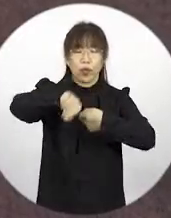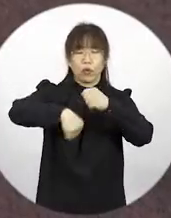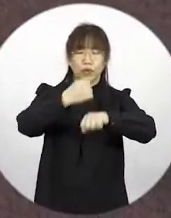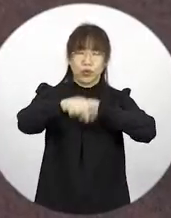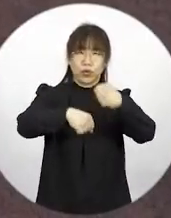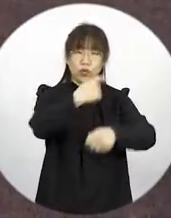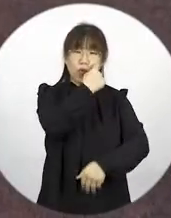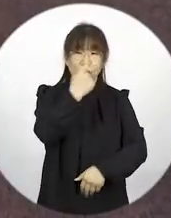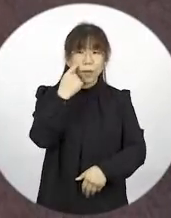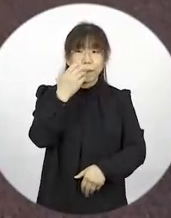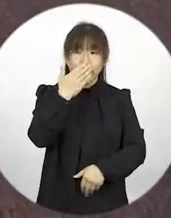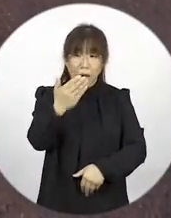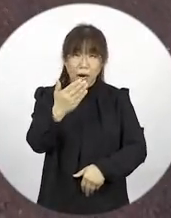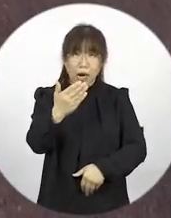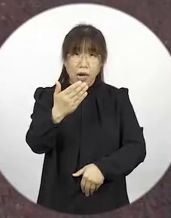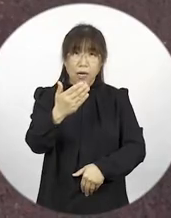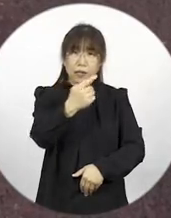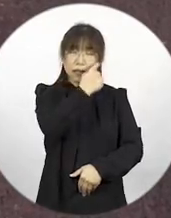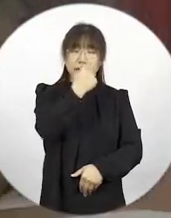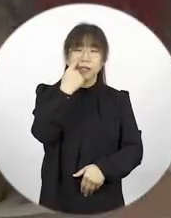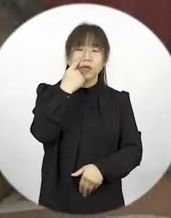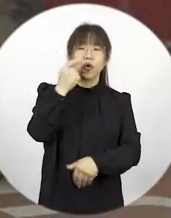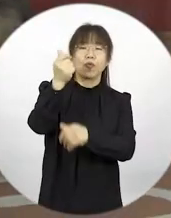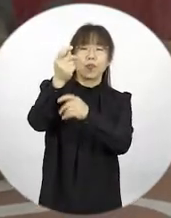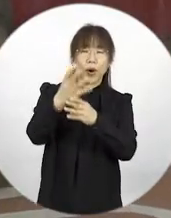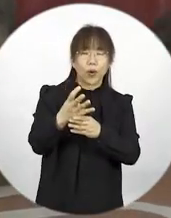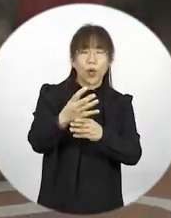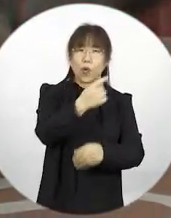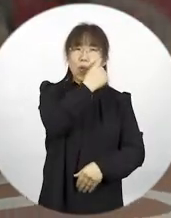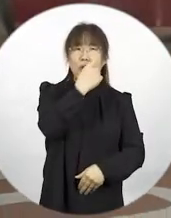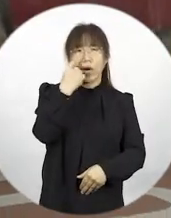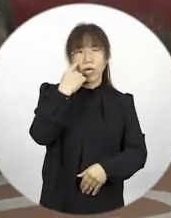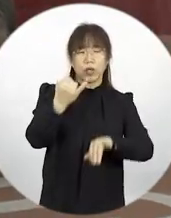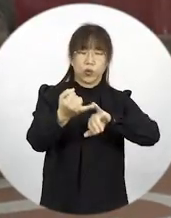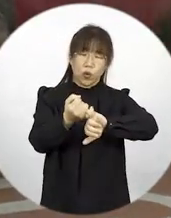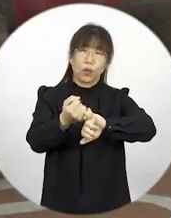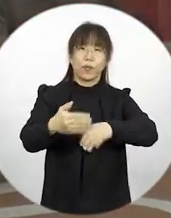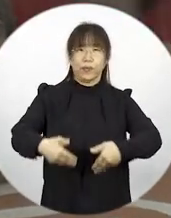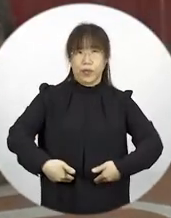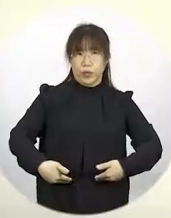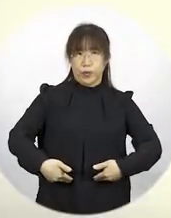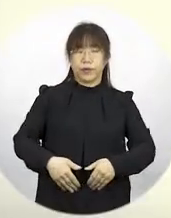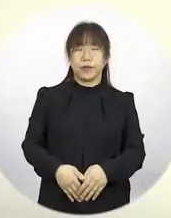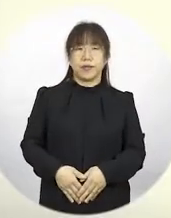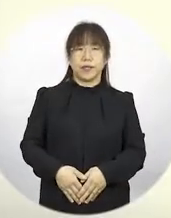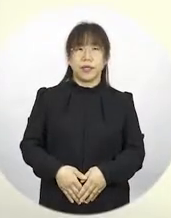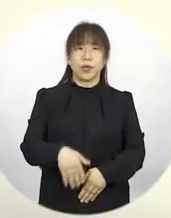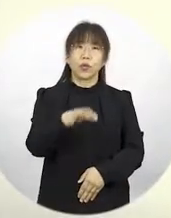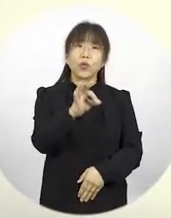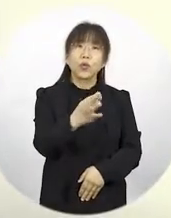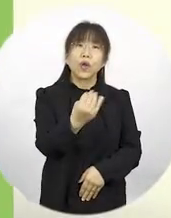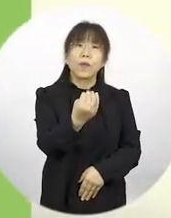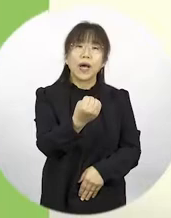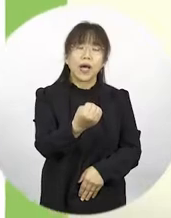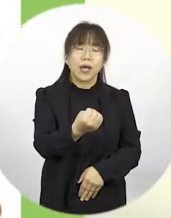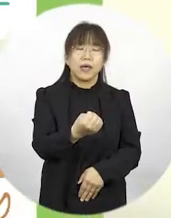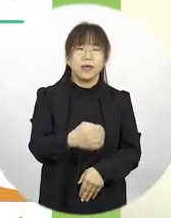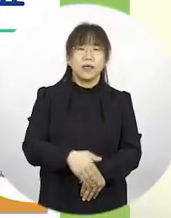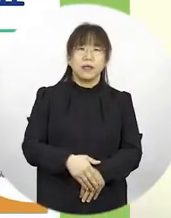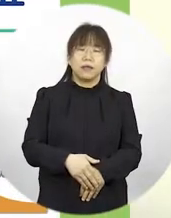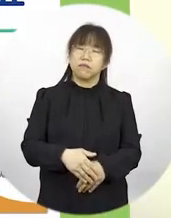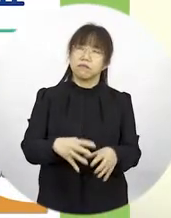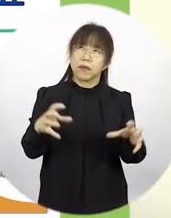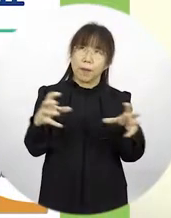있는 등록번호가 표기된 인식표나 동물등록증을 지참해야 합니다. 접종 비용은 백신비용과